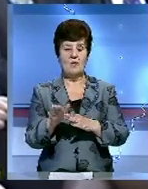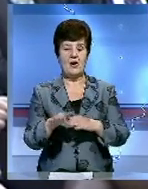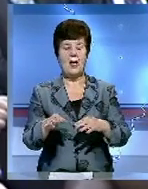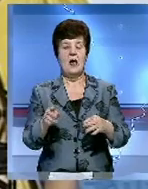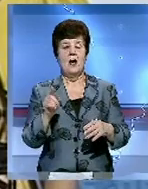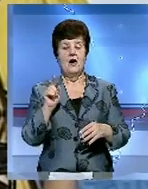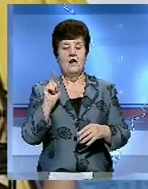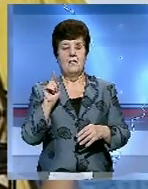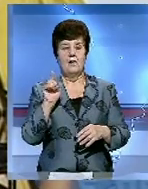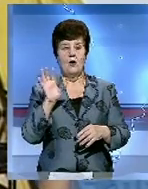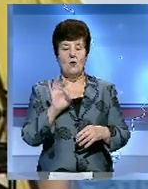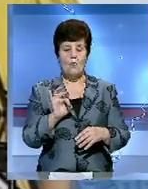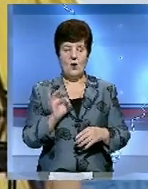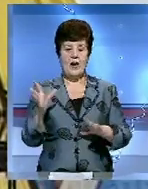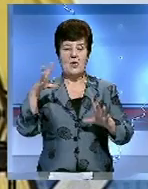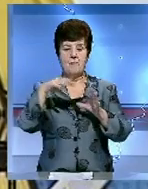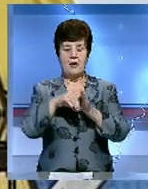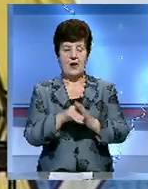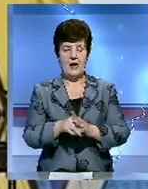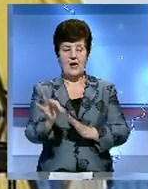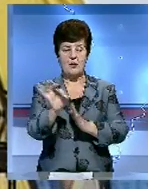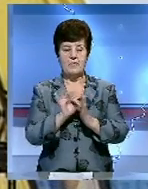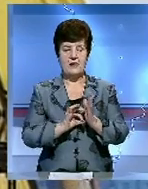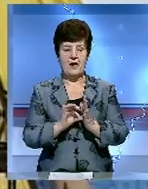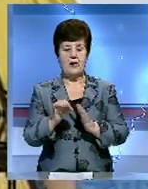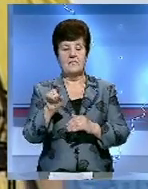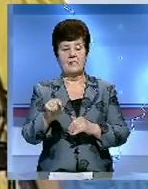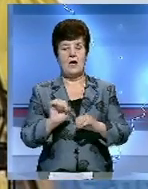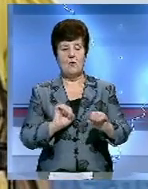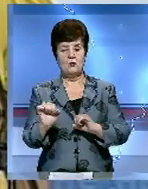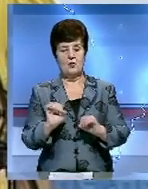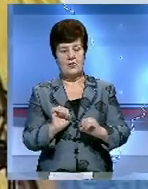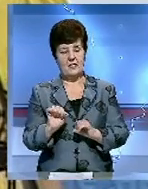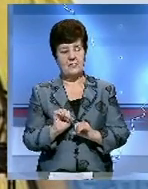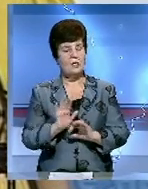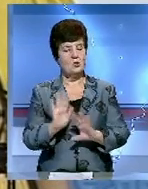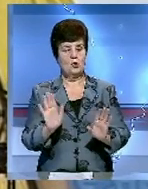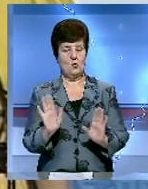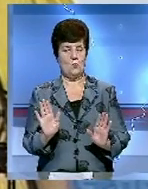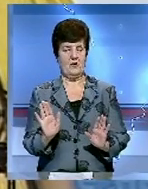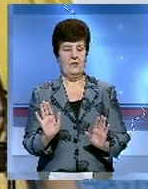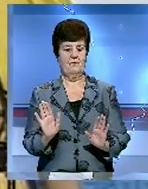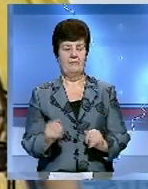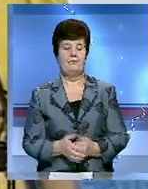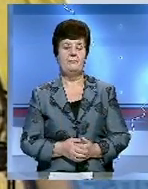o implicare imediată din partea autorităților și nu numai.